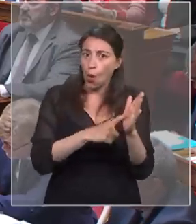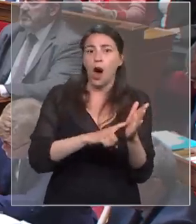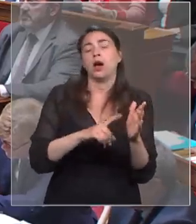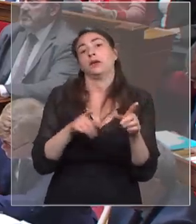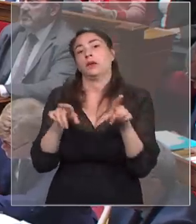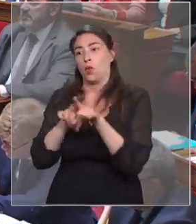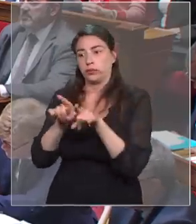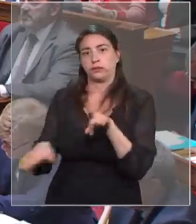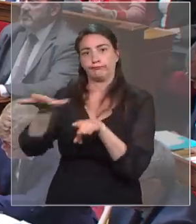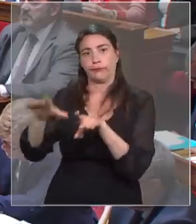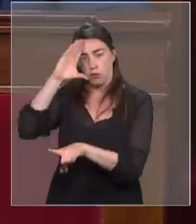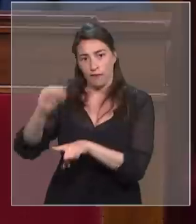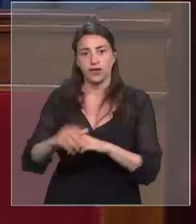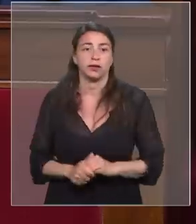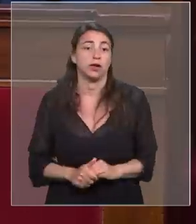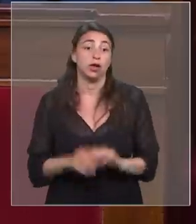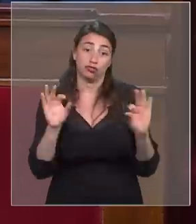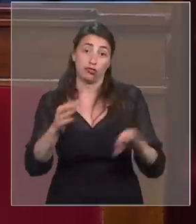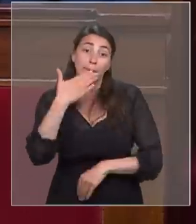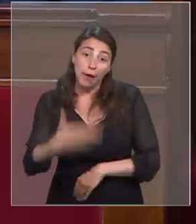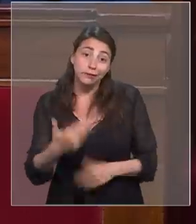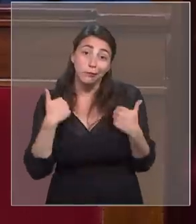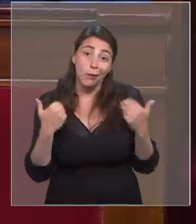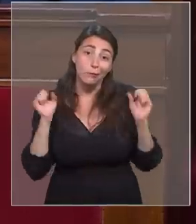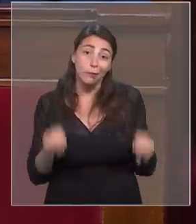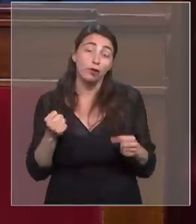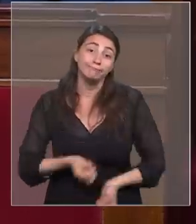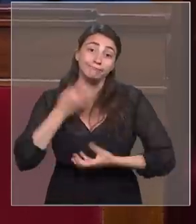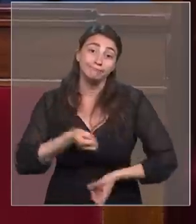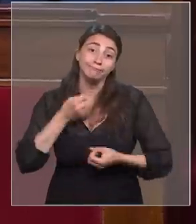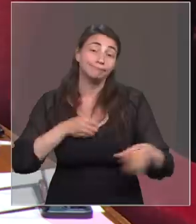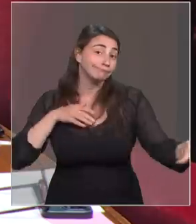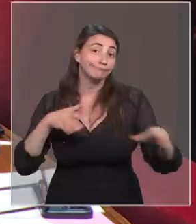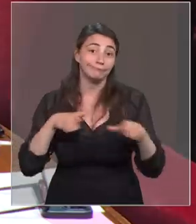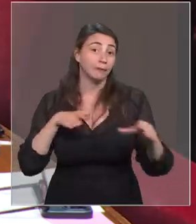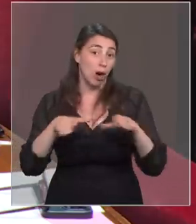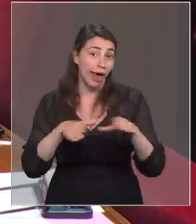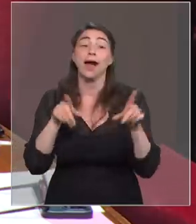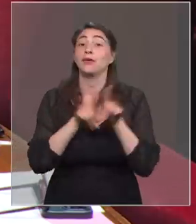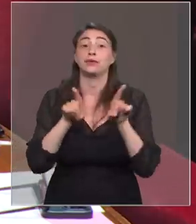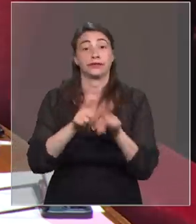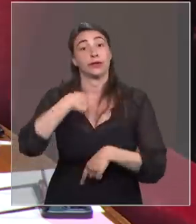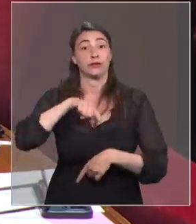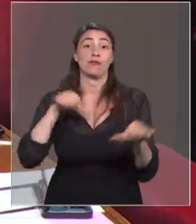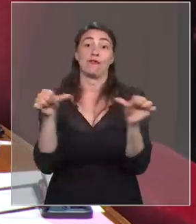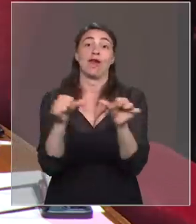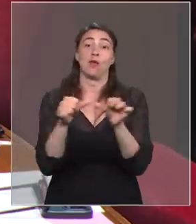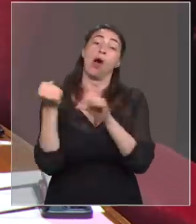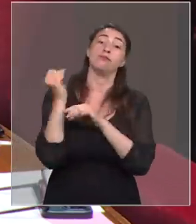donné l'occasion de redire notre détermination et les moyens que nous mobilisons. Alors, s'agissant des cartes